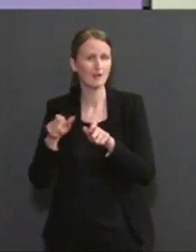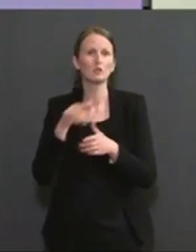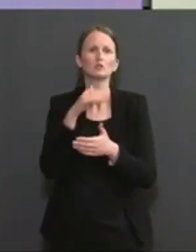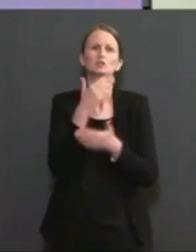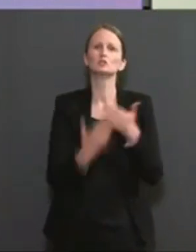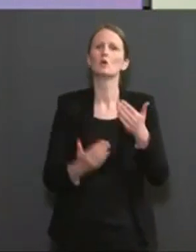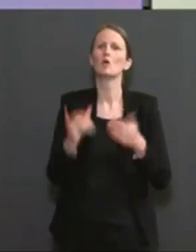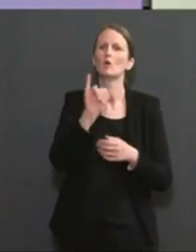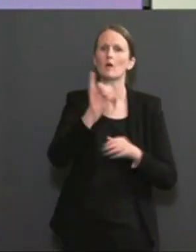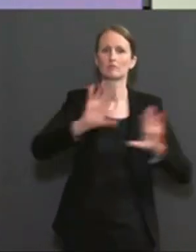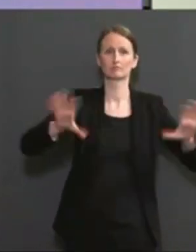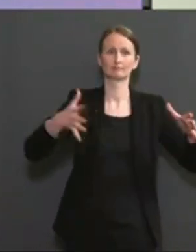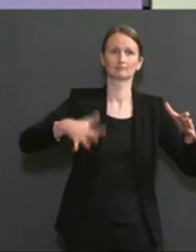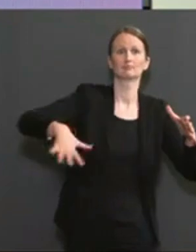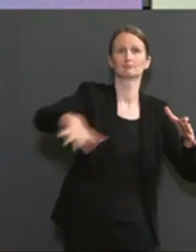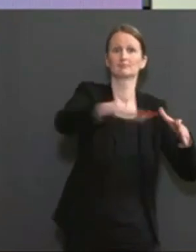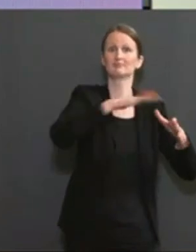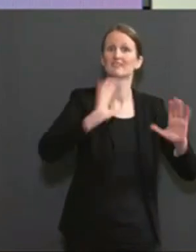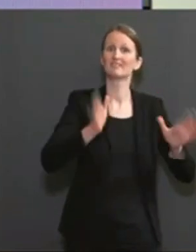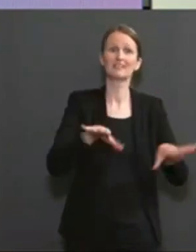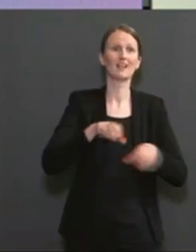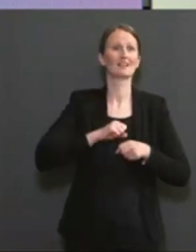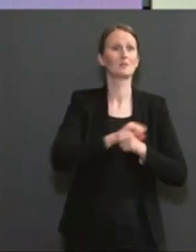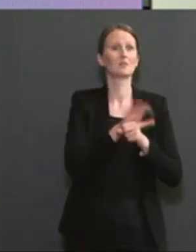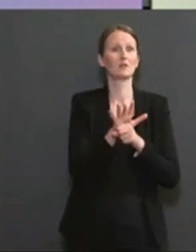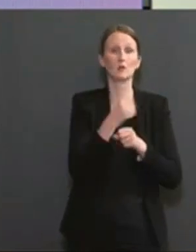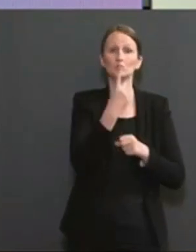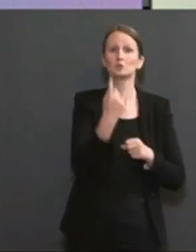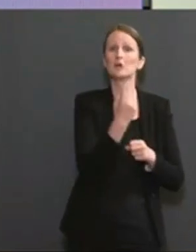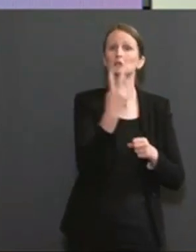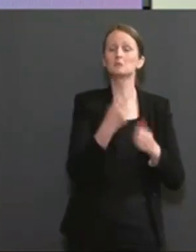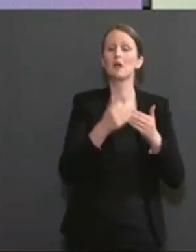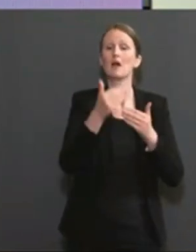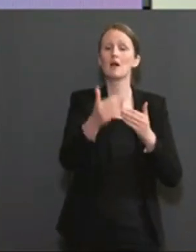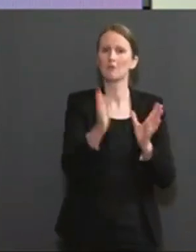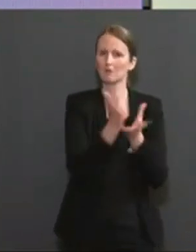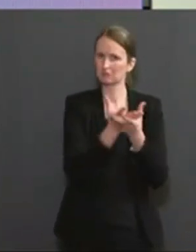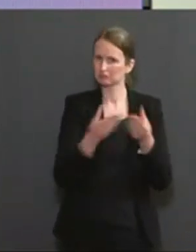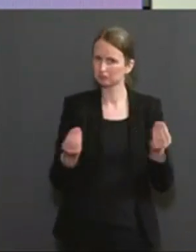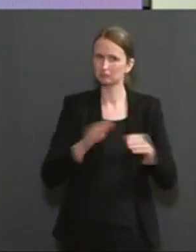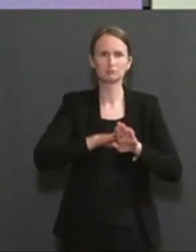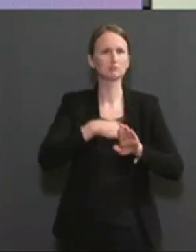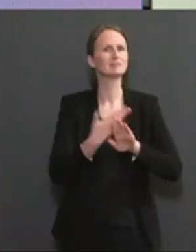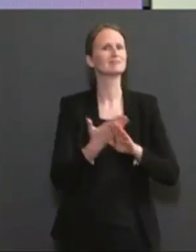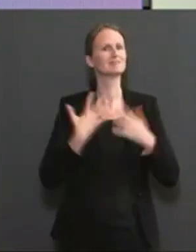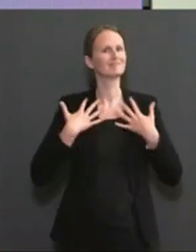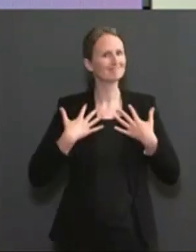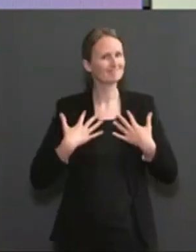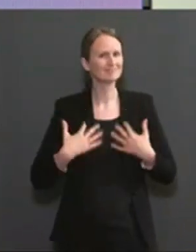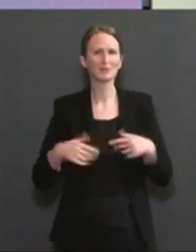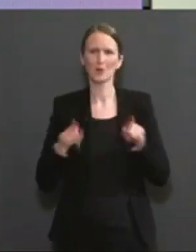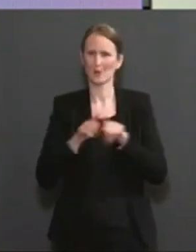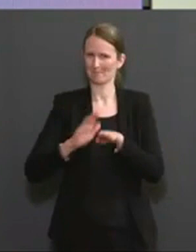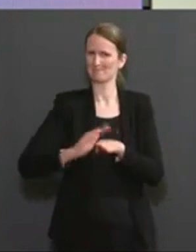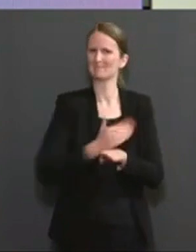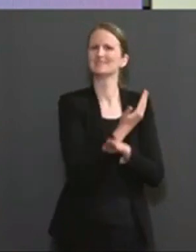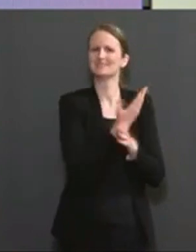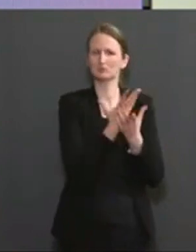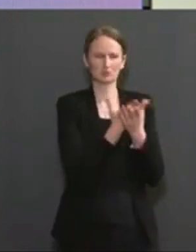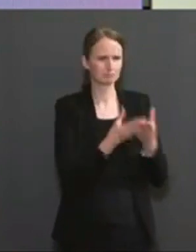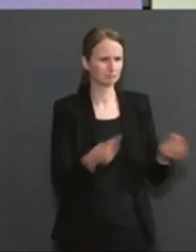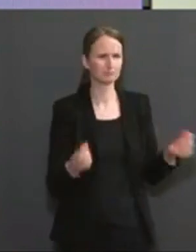disparaître les symptômes en 1 à 2 semaines. Et ceci reste un mauvais souvenir, mais peu important pour la plupart des